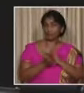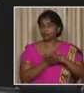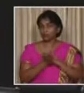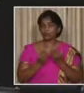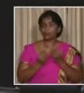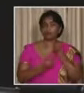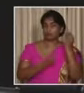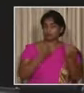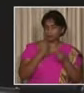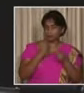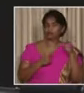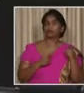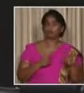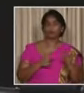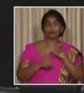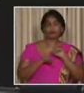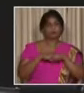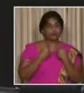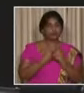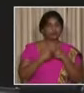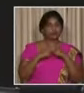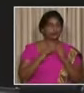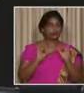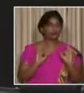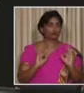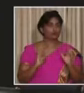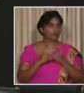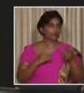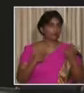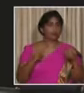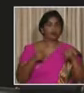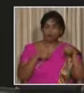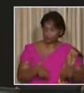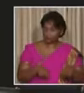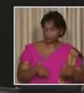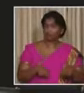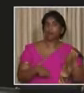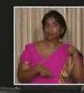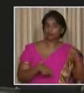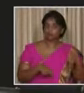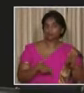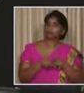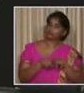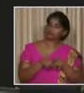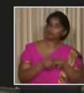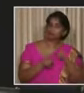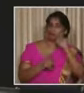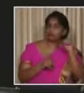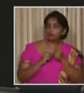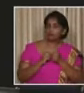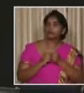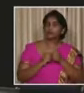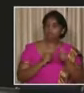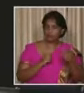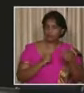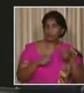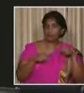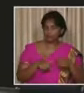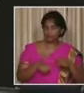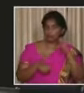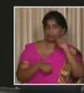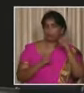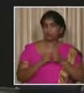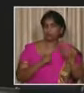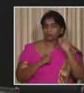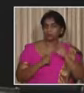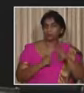සපයන සමාගම් තාම ඒකට සූදානම් වෙලා නැහැ. නමුත් මේ ස්ථානයේදී ඒක අපිට අත්හදා බලන්න එහෙම නැත්නම් දැනටමත් අත්හදා බලනවා.